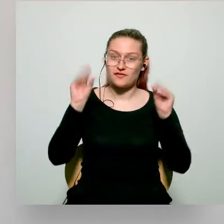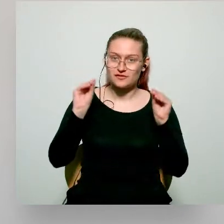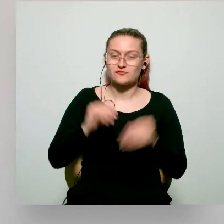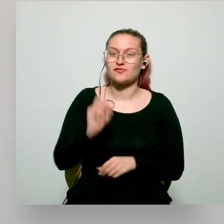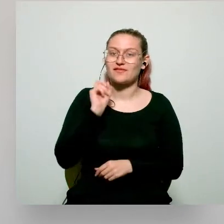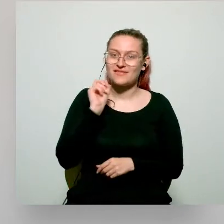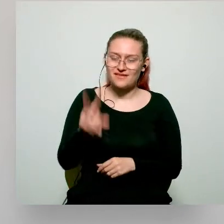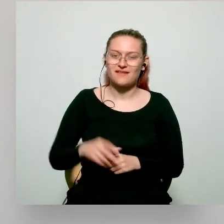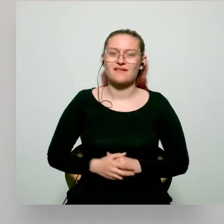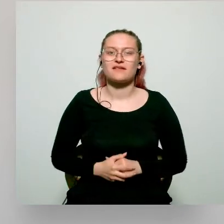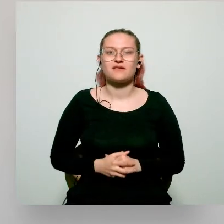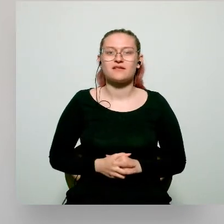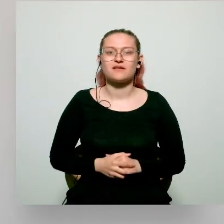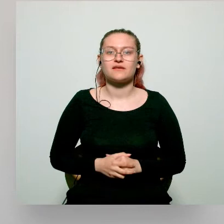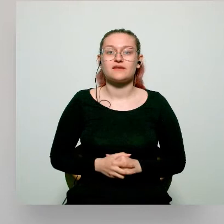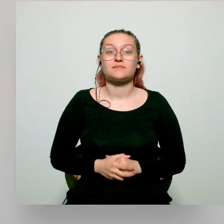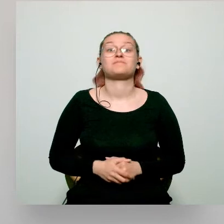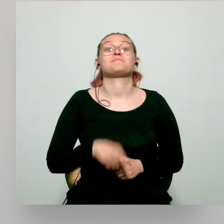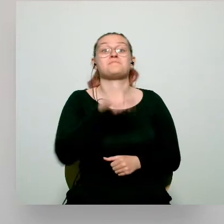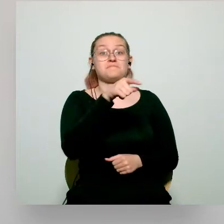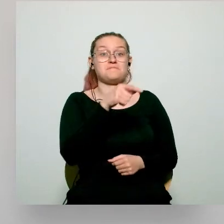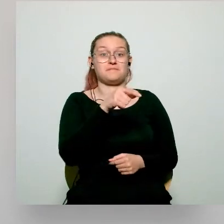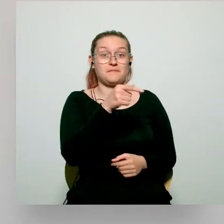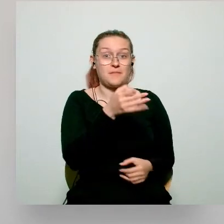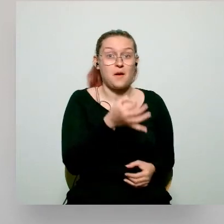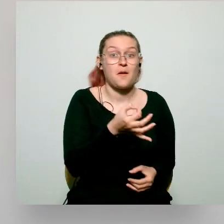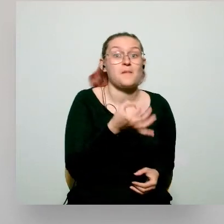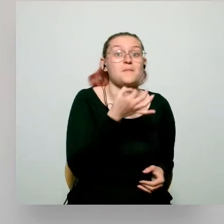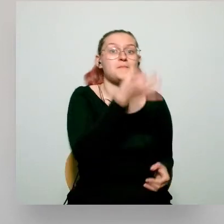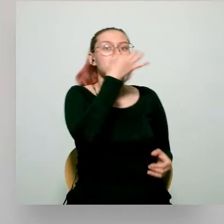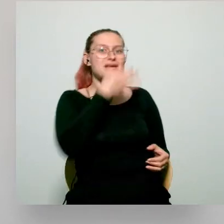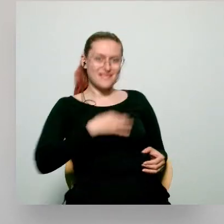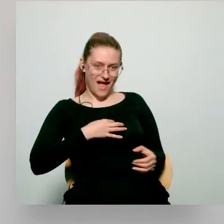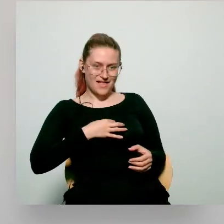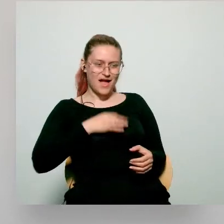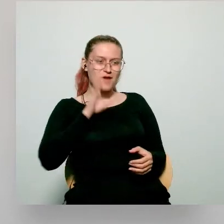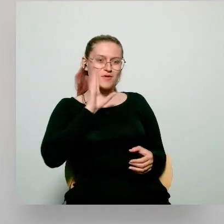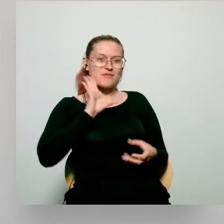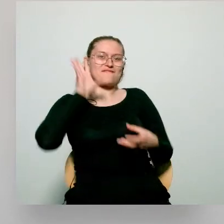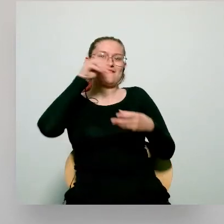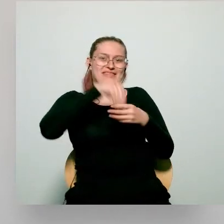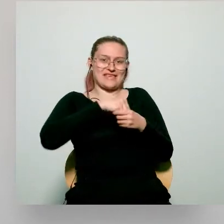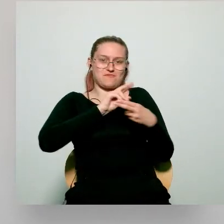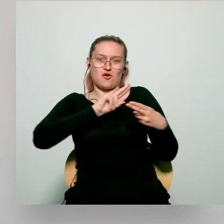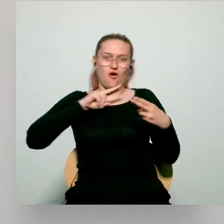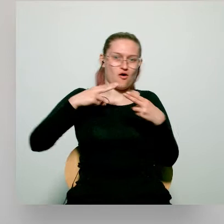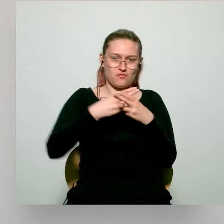пан формулюючи це питання дає відповідь, з котором ще згадзам.